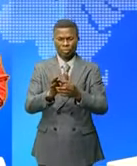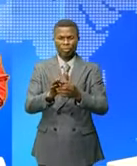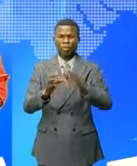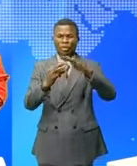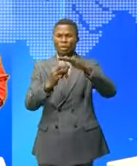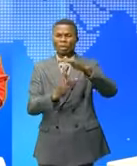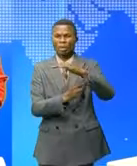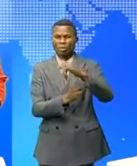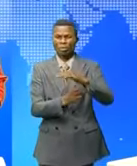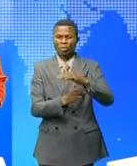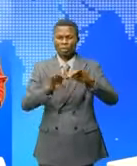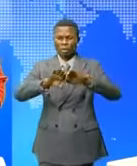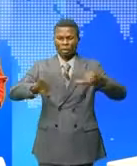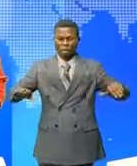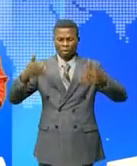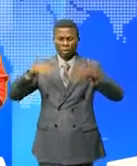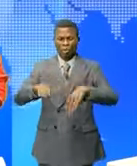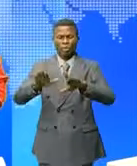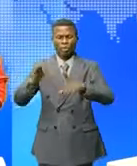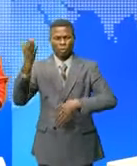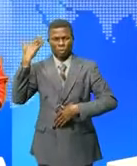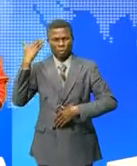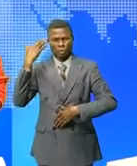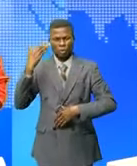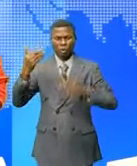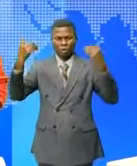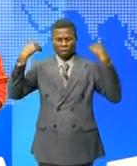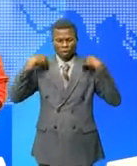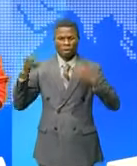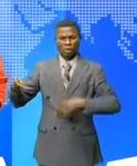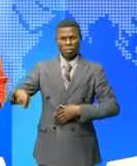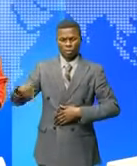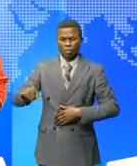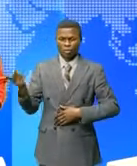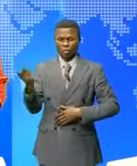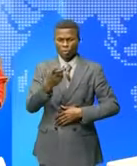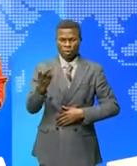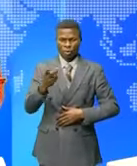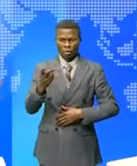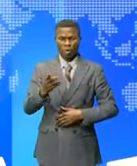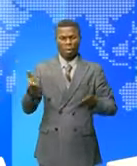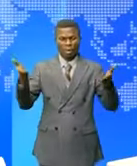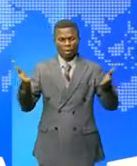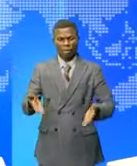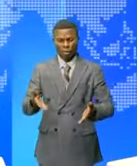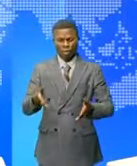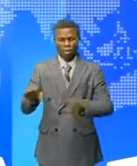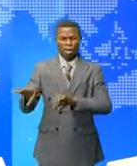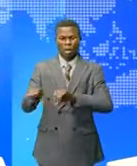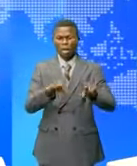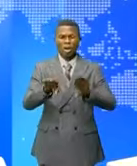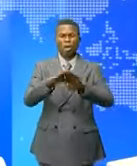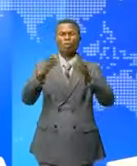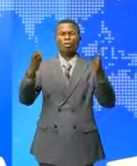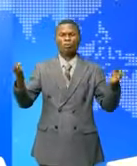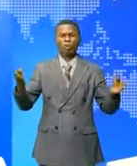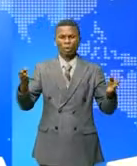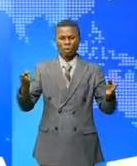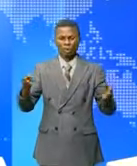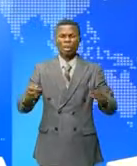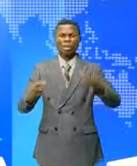de deux villes séparées par la rivière Oubangui. Les autorités municipales des provinces concernées ont assisté à la cérémonie